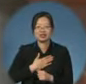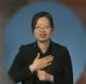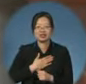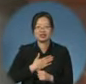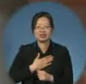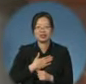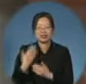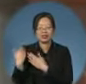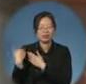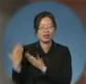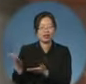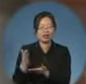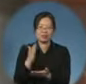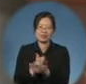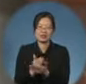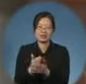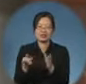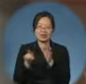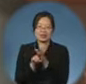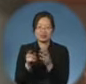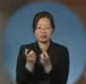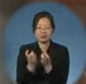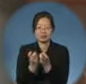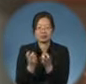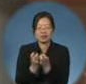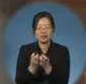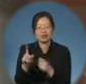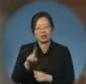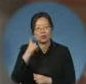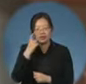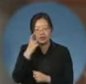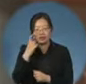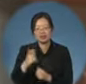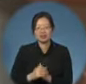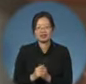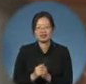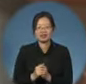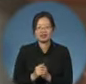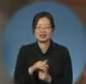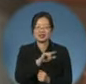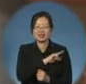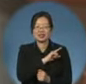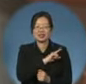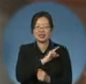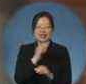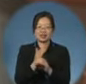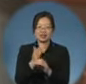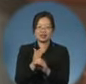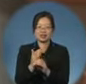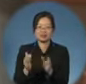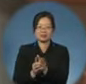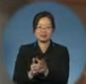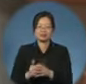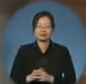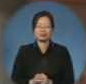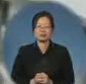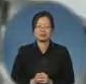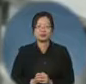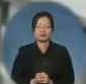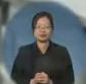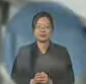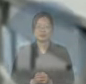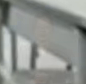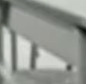모르겠다 이렇게 하지 않도록 하는 방법이 뭘까 음 그게 제 핵심 이라는 거죠 예